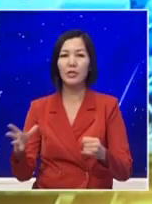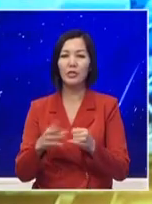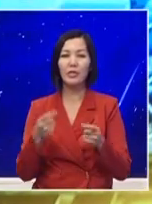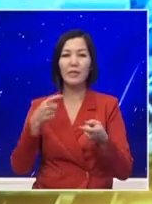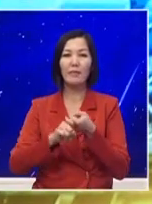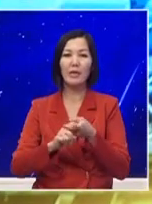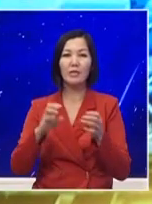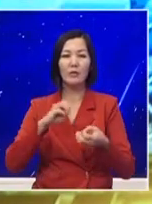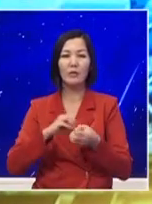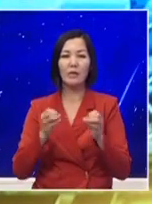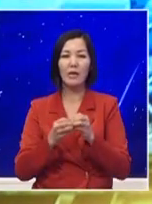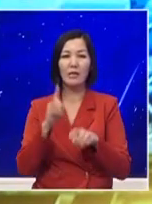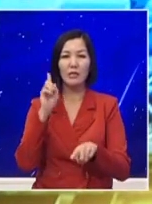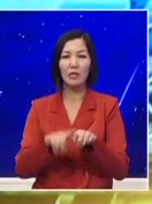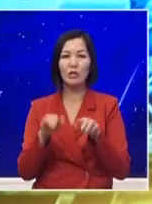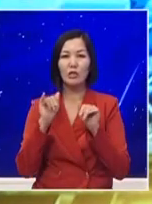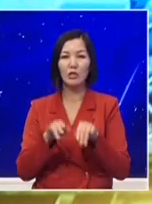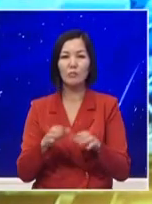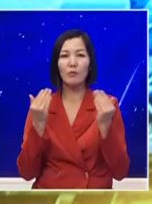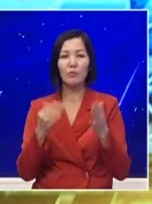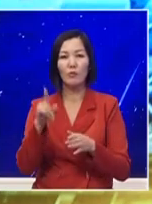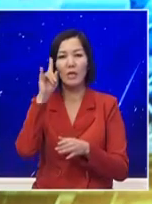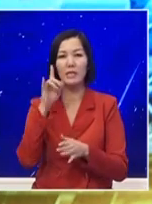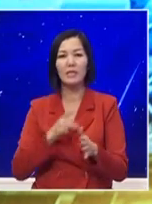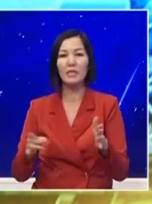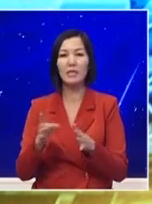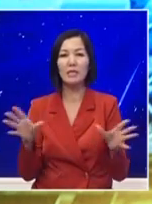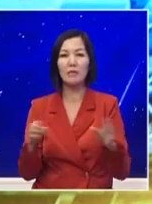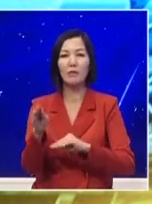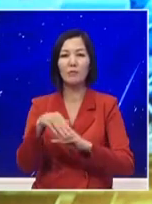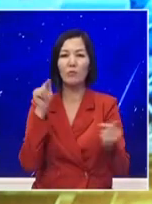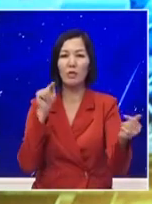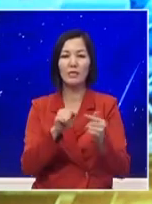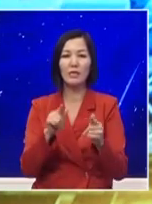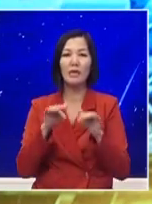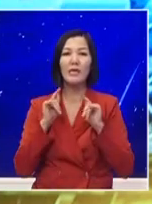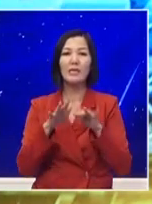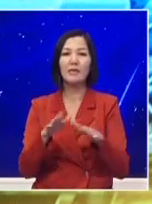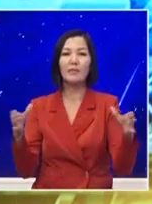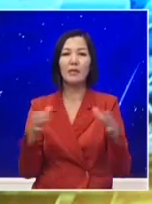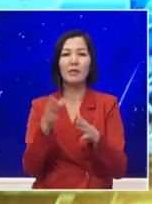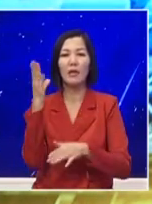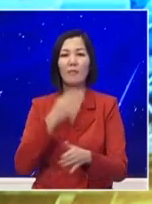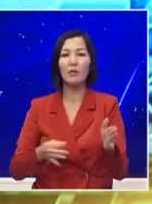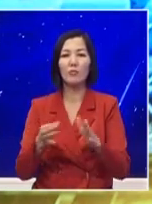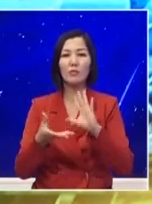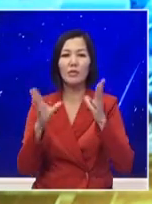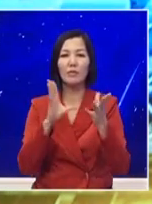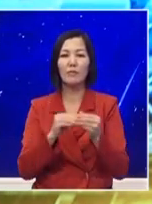Жер дауын ушықтырмай шешпек. Бүгін Қазақстан Республикасы сыбайлас жемқорлыққа қарсы іс-қимыл агенттігінің Алматы облысы